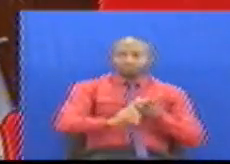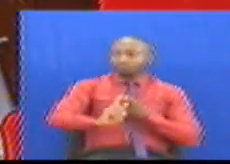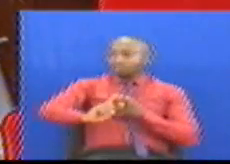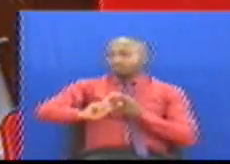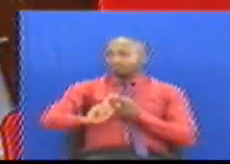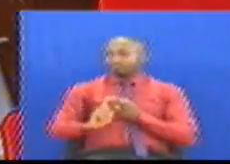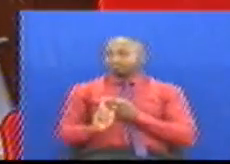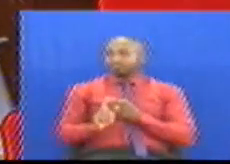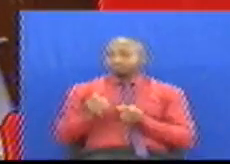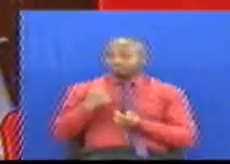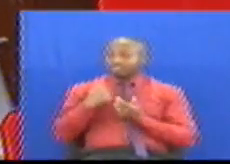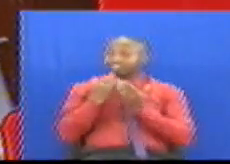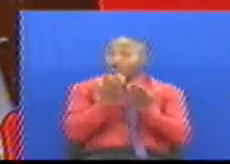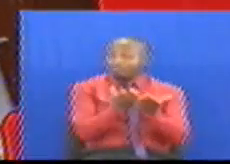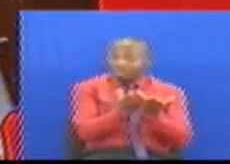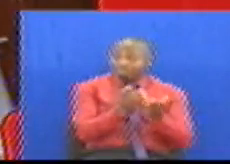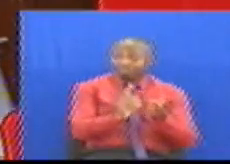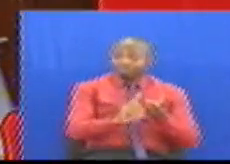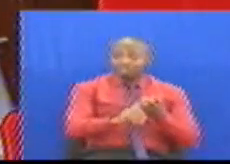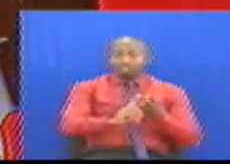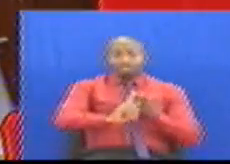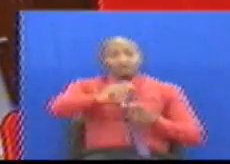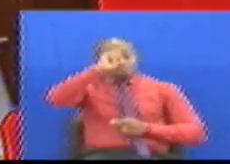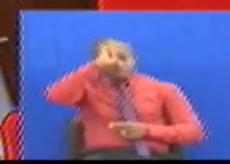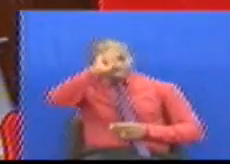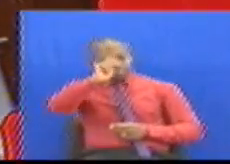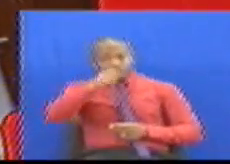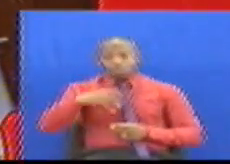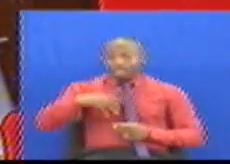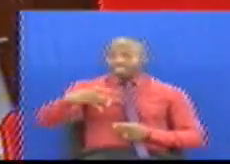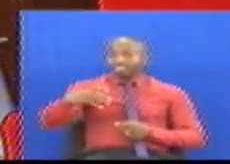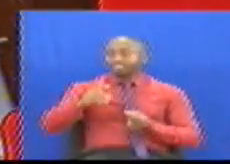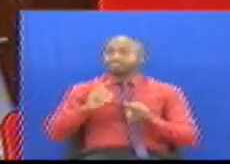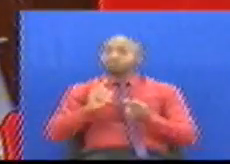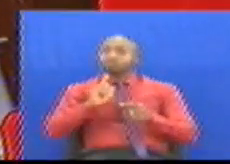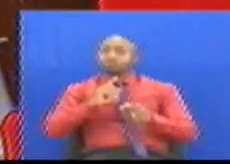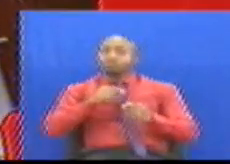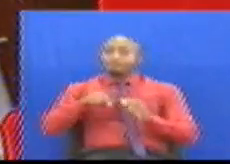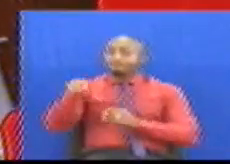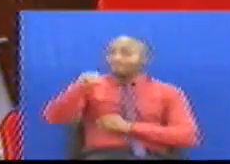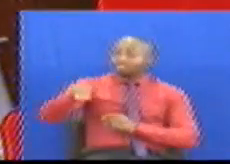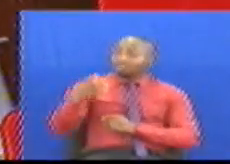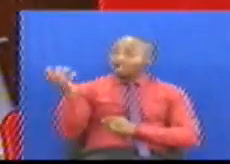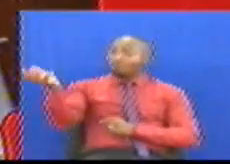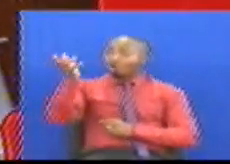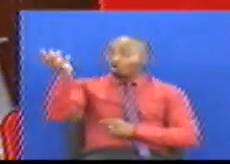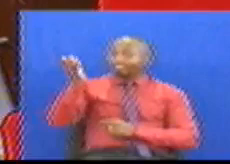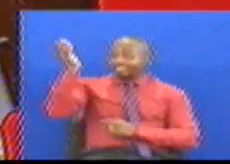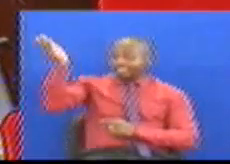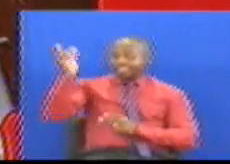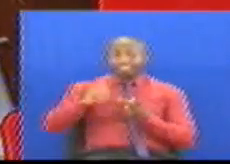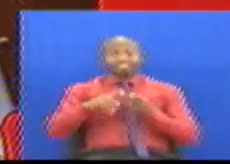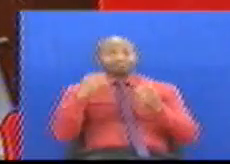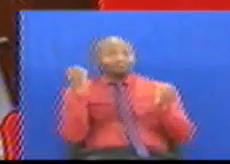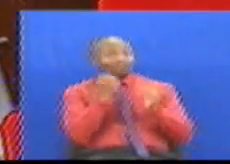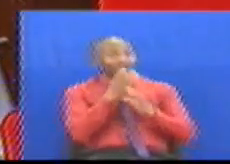Naibu Speaker, nilikuwa naomba Mheshimiwa Waziri, kwenye manispaa ya Moshi tumekuwa muda mrefu swala la Moshi